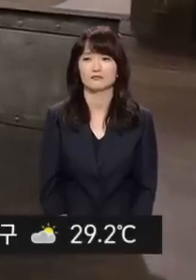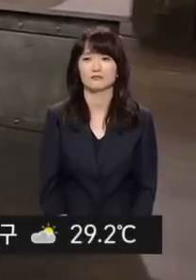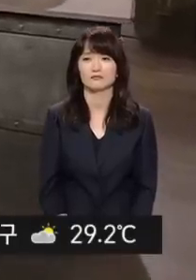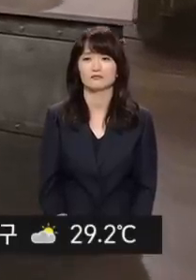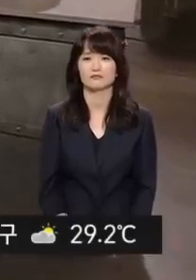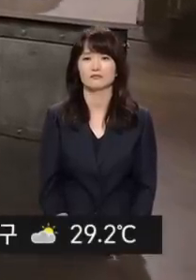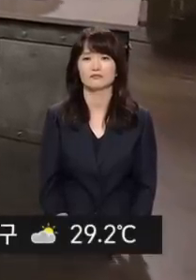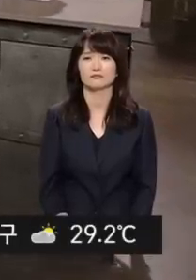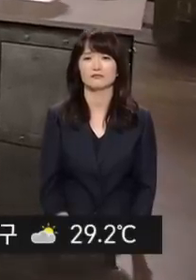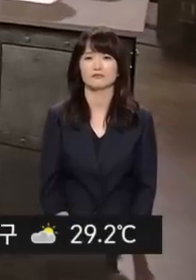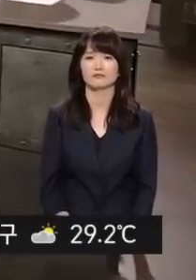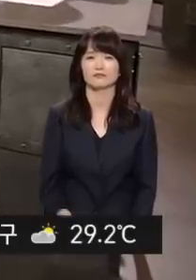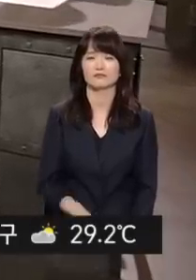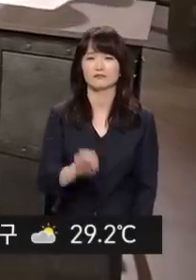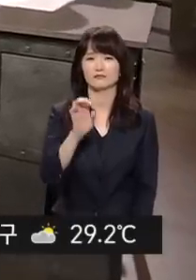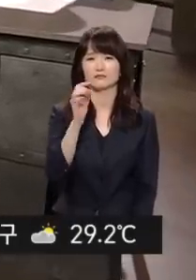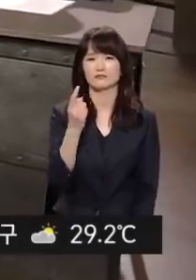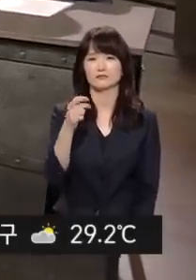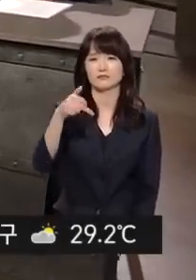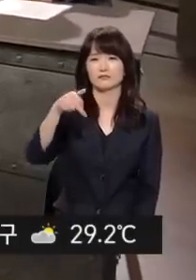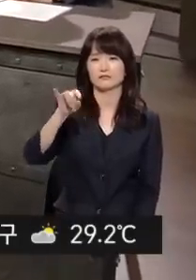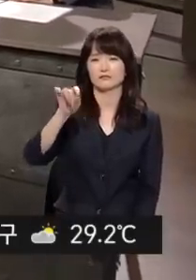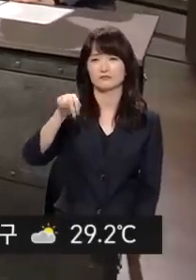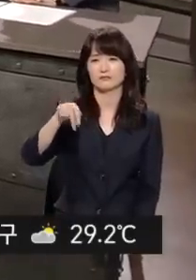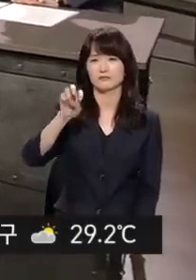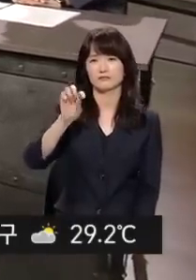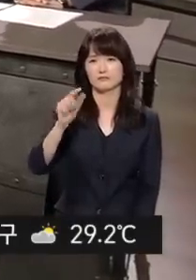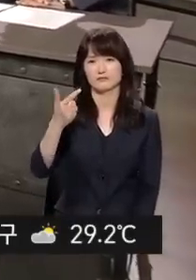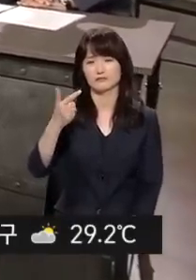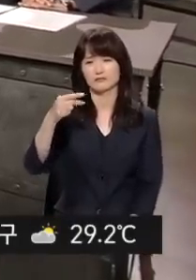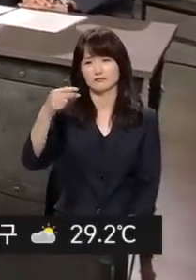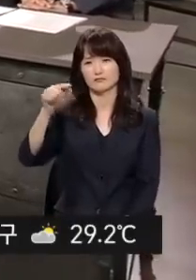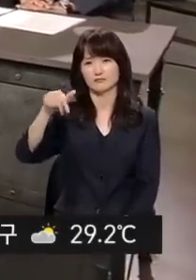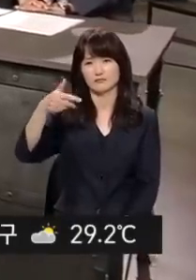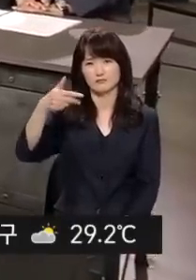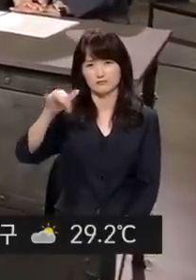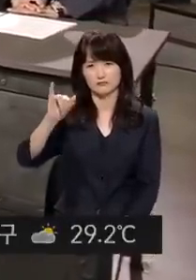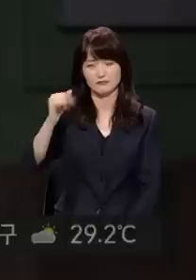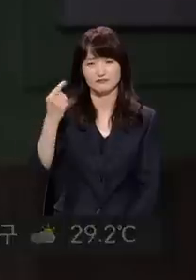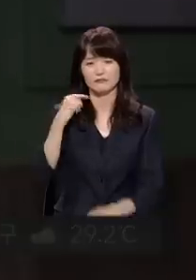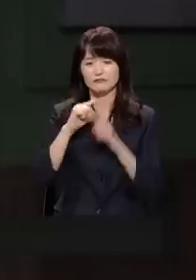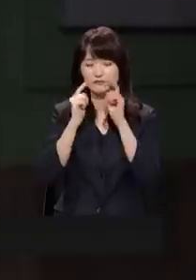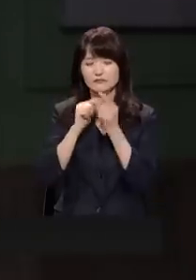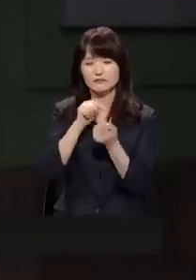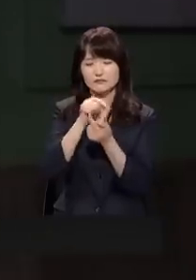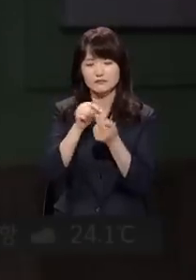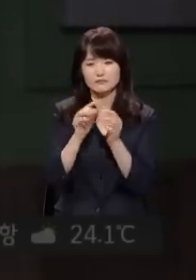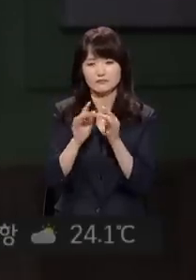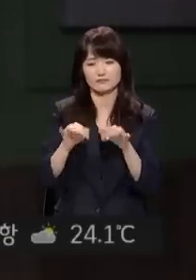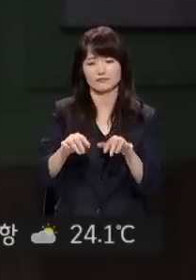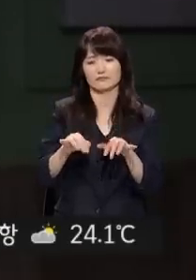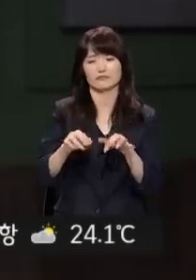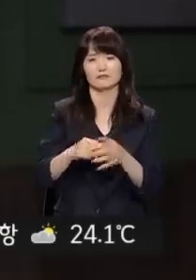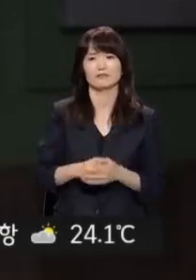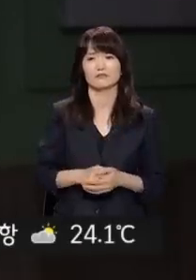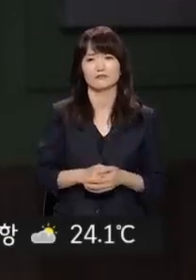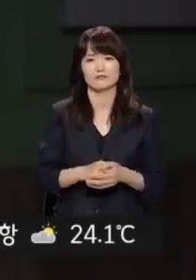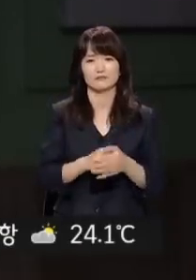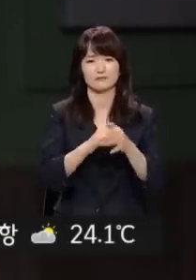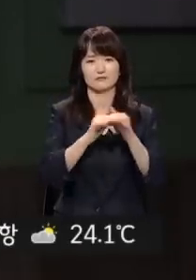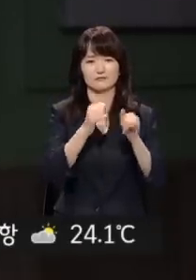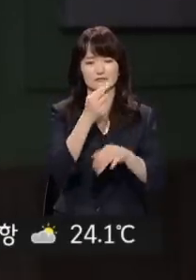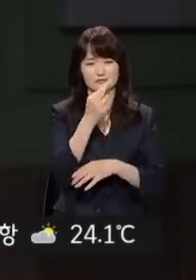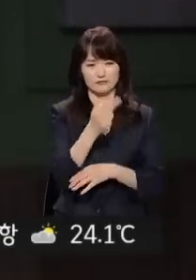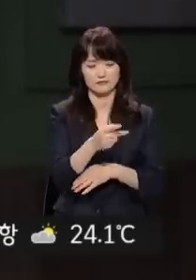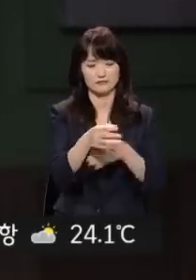좋습니까이 포켓몬 이거 딱지 이거 어제 자영업자 커뮤니티에 무인문구점 운영하는 점주인데요